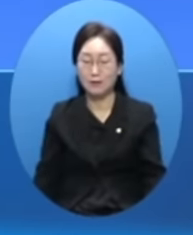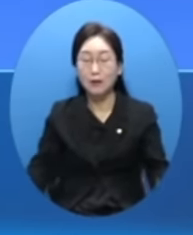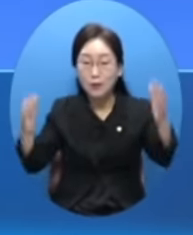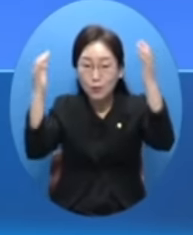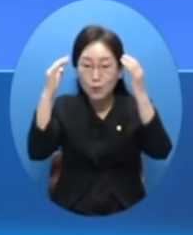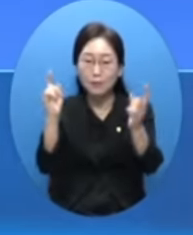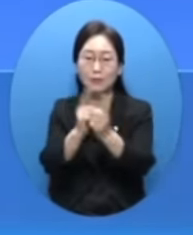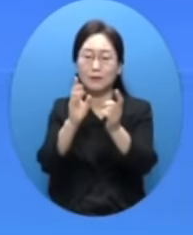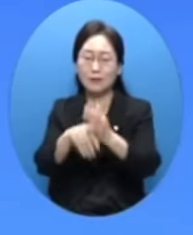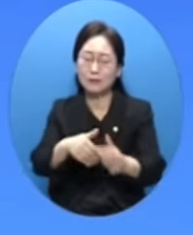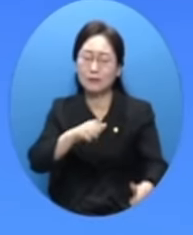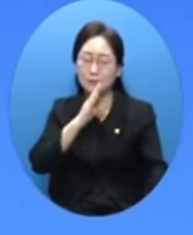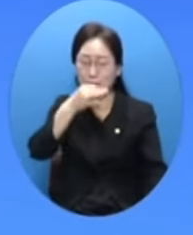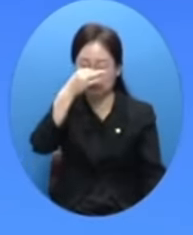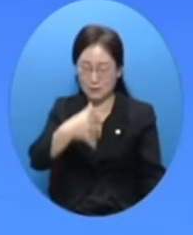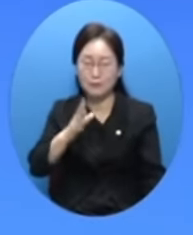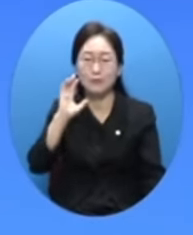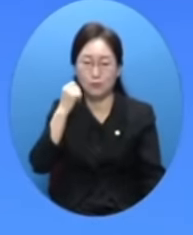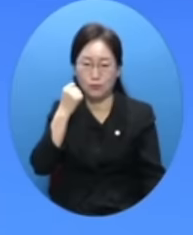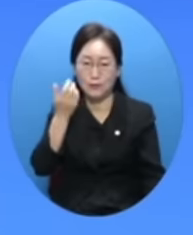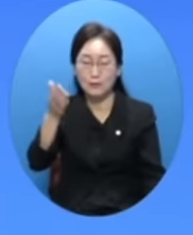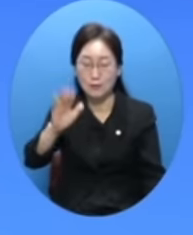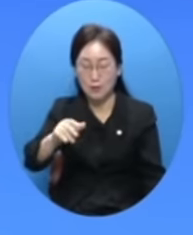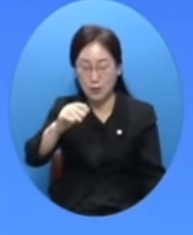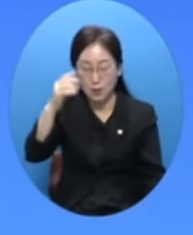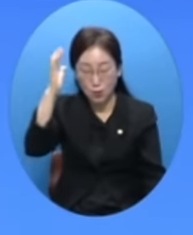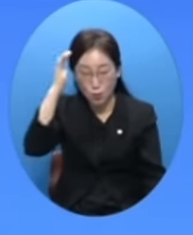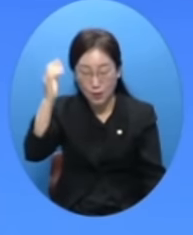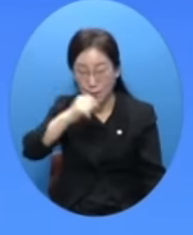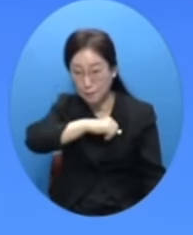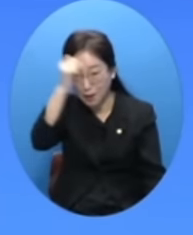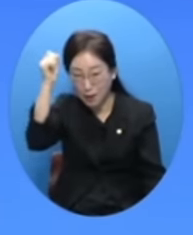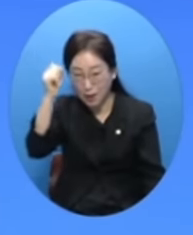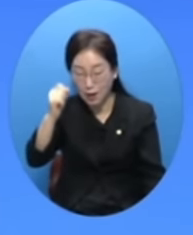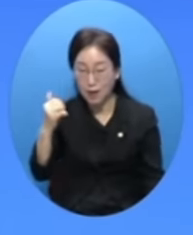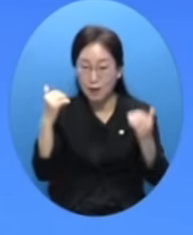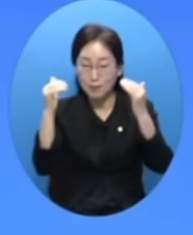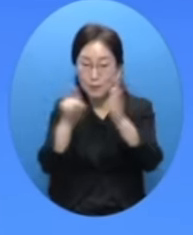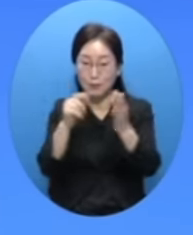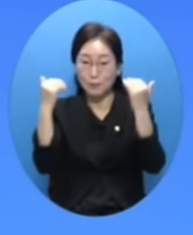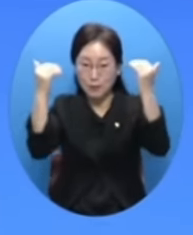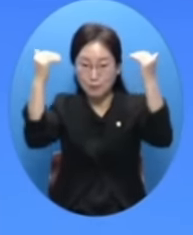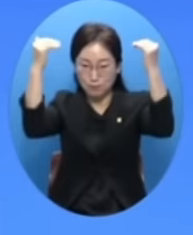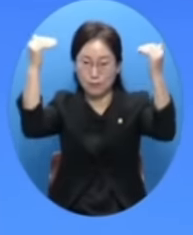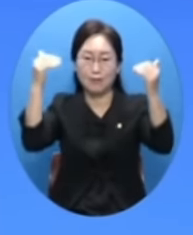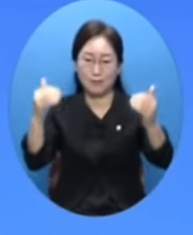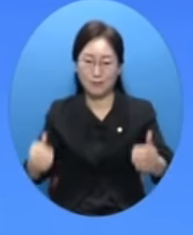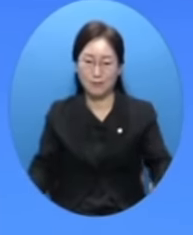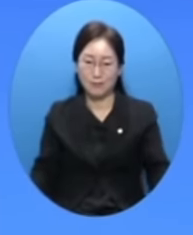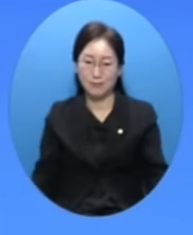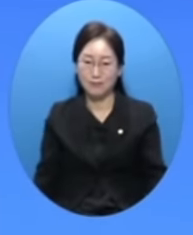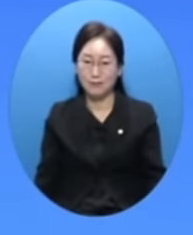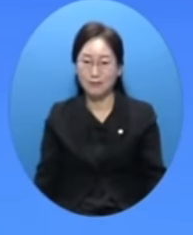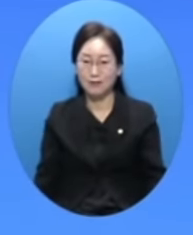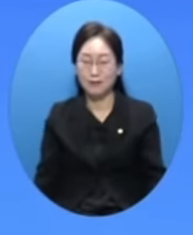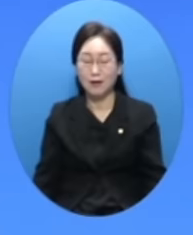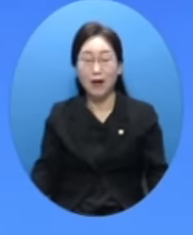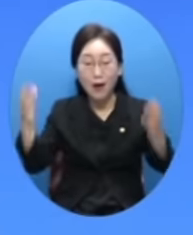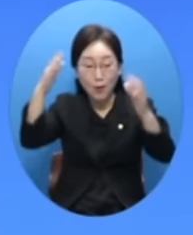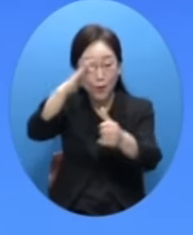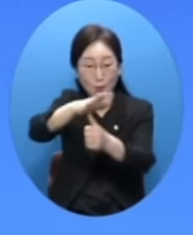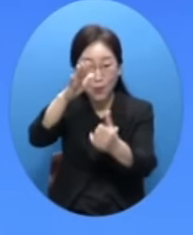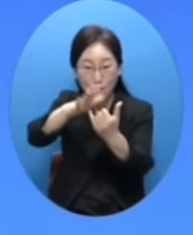고난당할 때는 참 힘들고 어렵지만은 고난을 통과하고 난 다음에 우리 믿음이 또 자라고 또 자라고 또 자라는 것입니다. 어릴 때